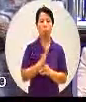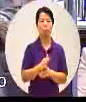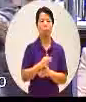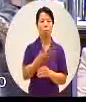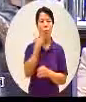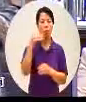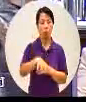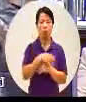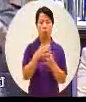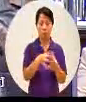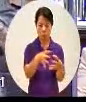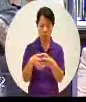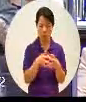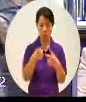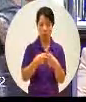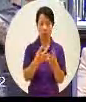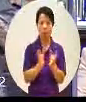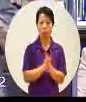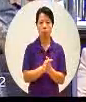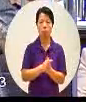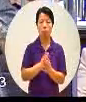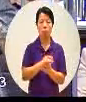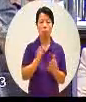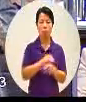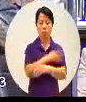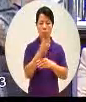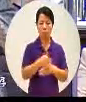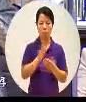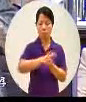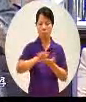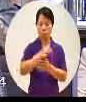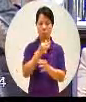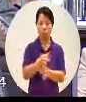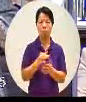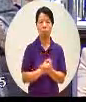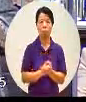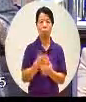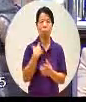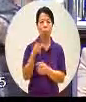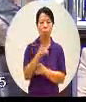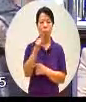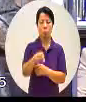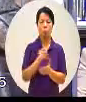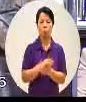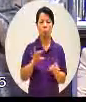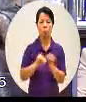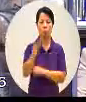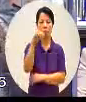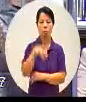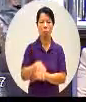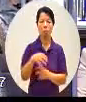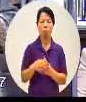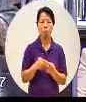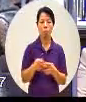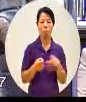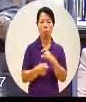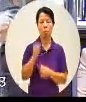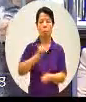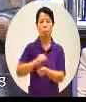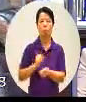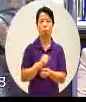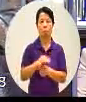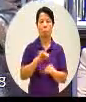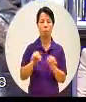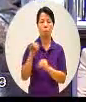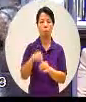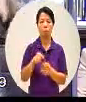组，啊，即摆伫处理这个整体问题。整体问题想透过地政局公办吼、哦、土